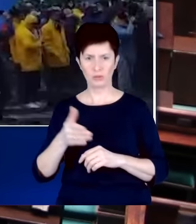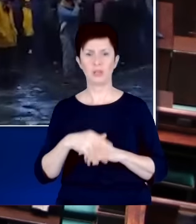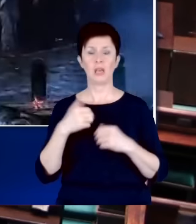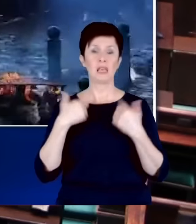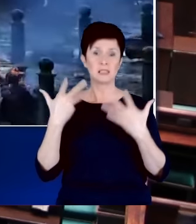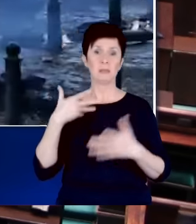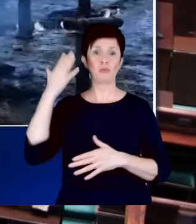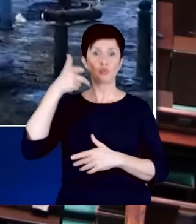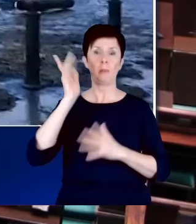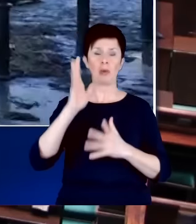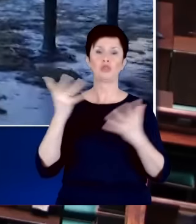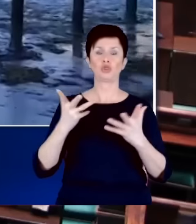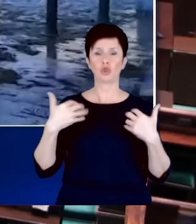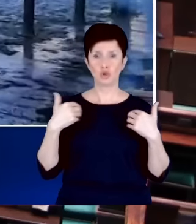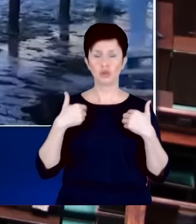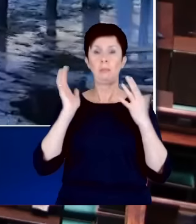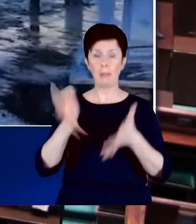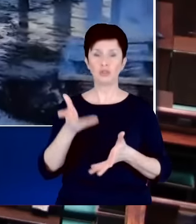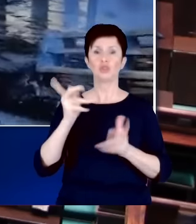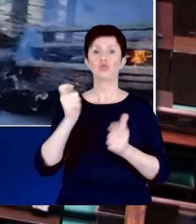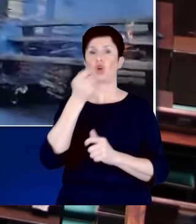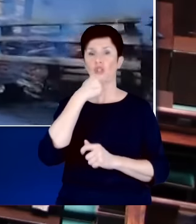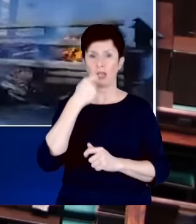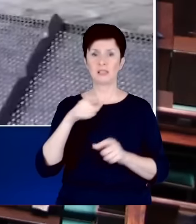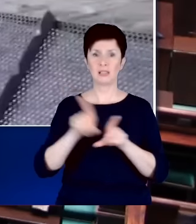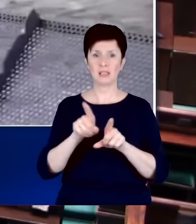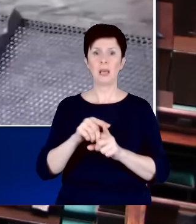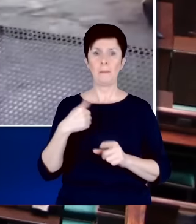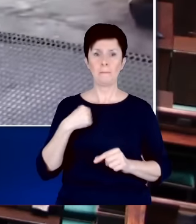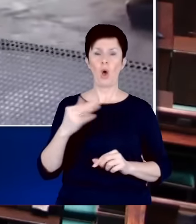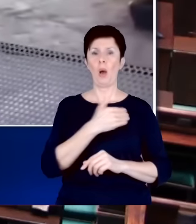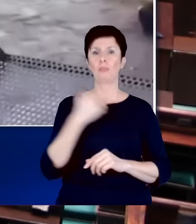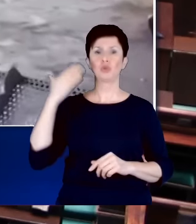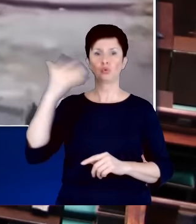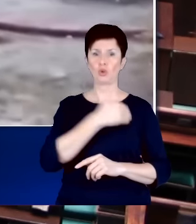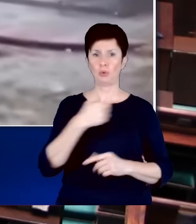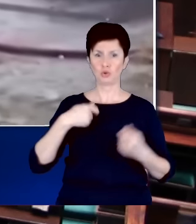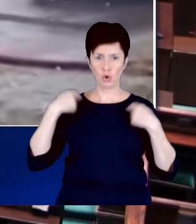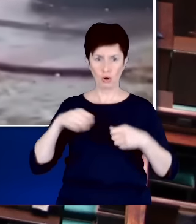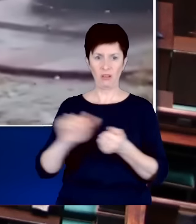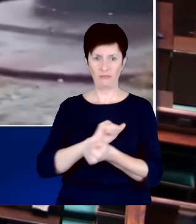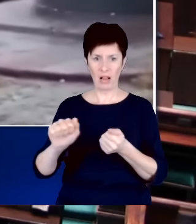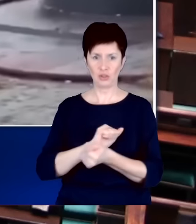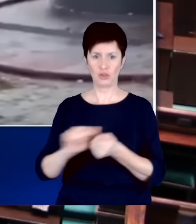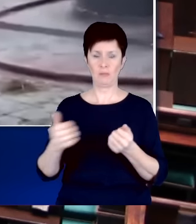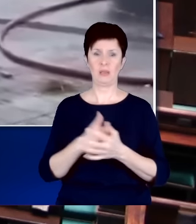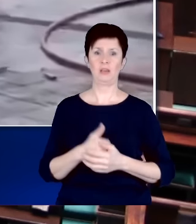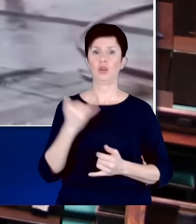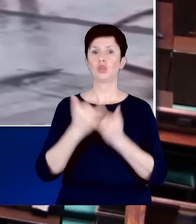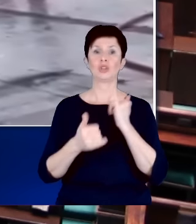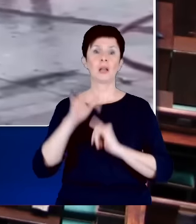gdzie mieszkać, w której będzie co jeść. I to także o przyszłość polskich rolników chodzi. I jeżeli pan nie dostrzega i